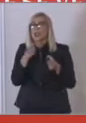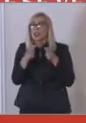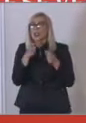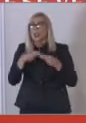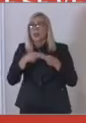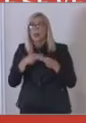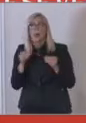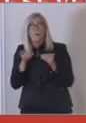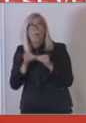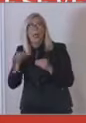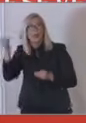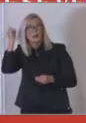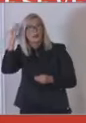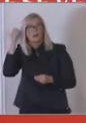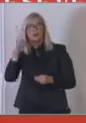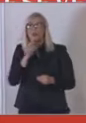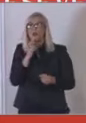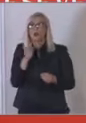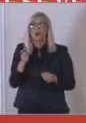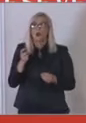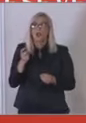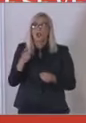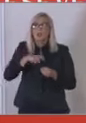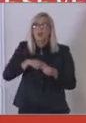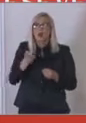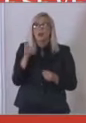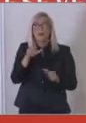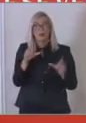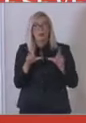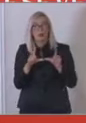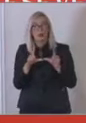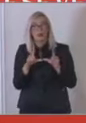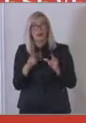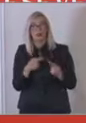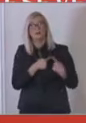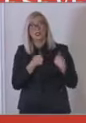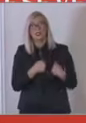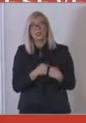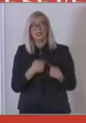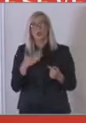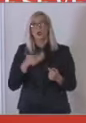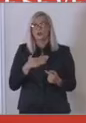përkrahje edhe dialogut mes Beogradit dhe Prishtinës, e cila u iniciua nga Bashkimi Evropian.